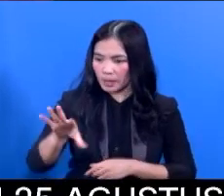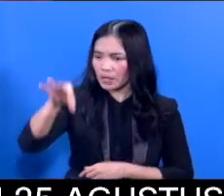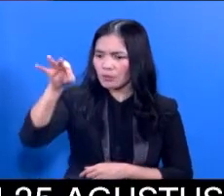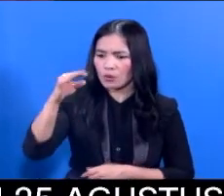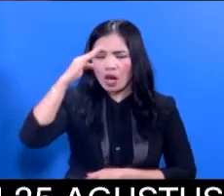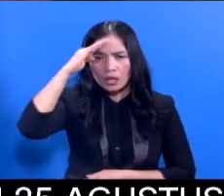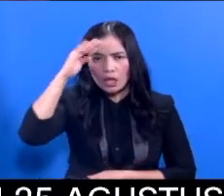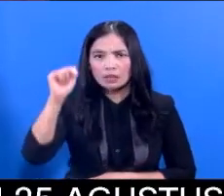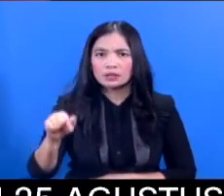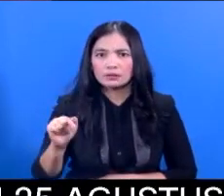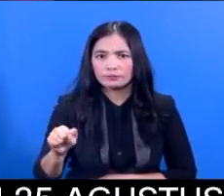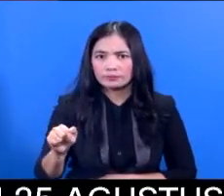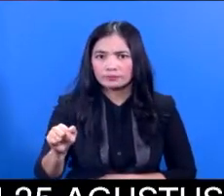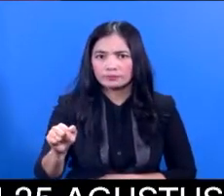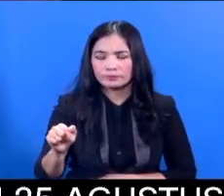ini